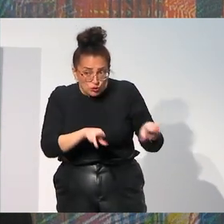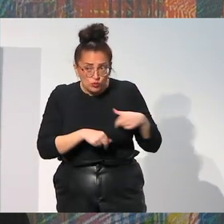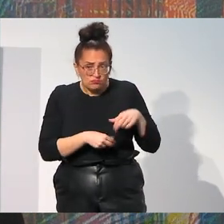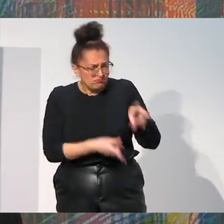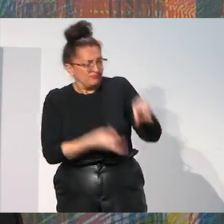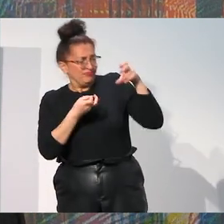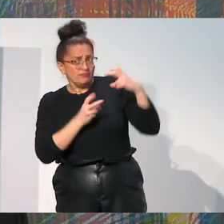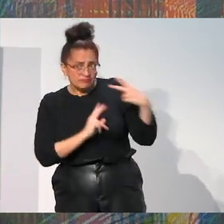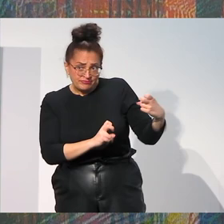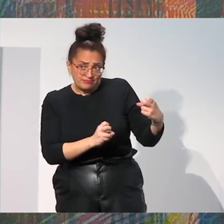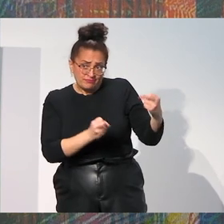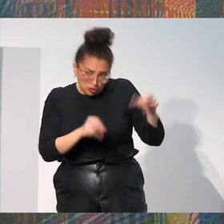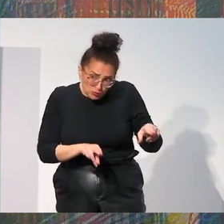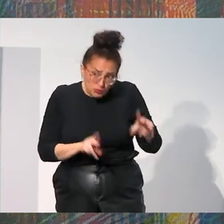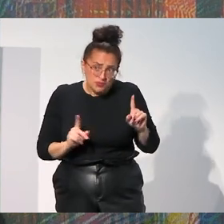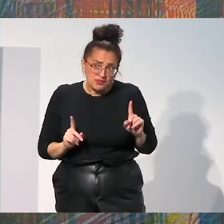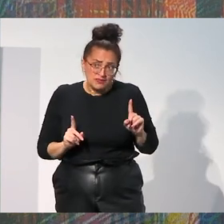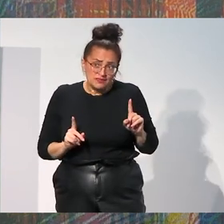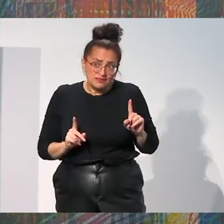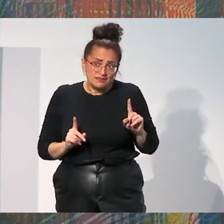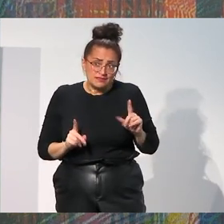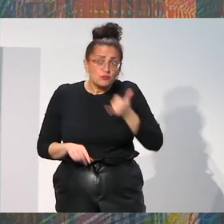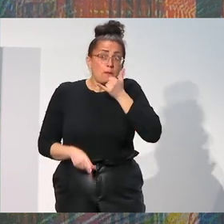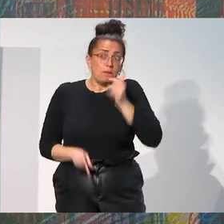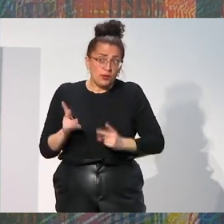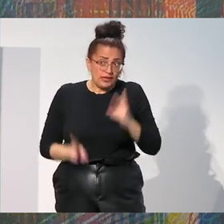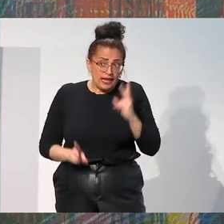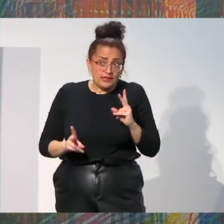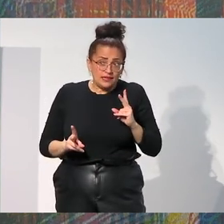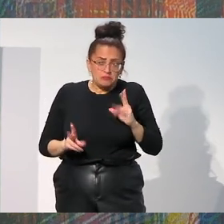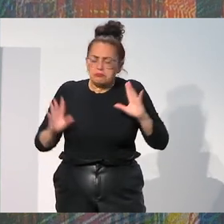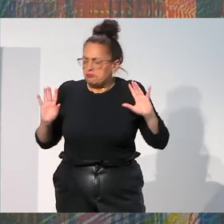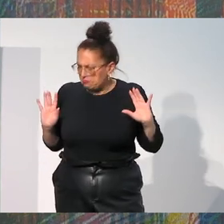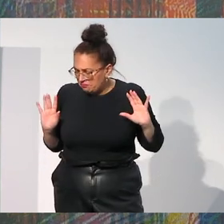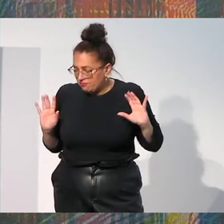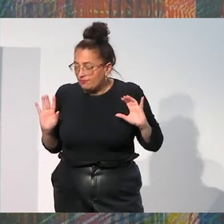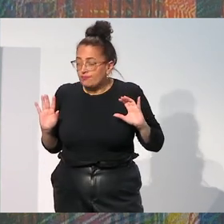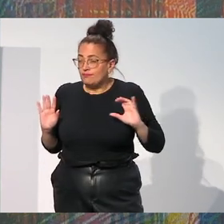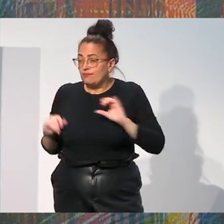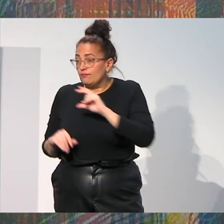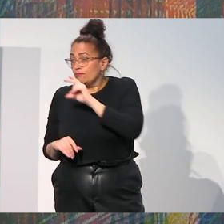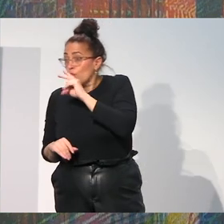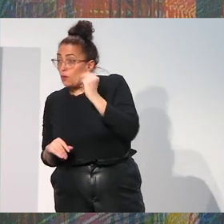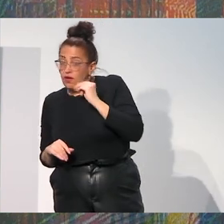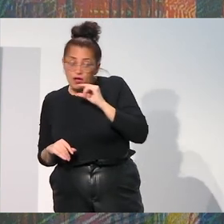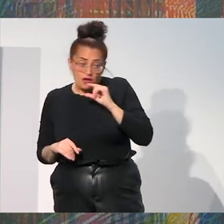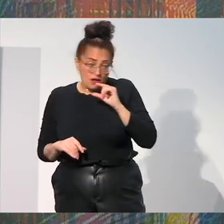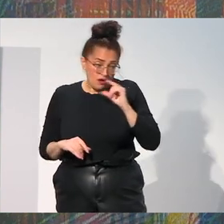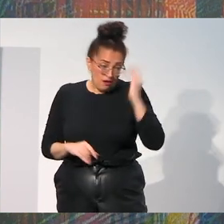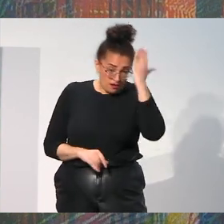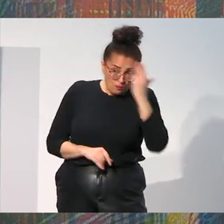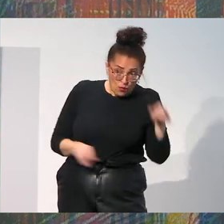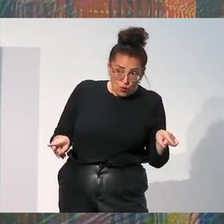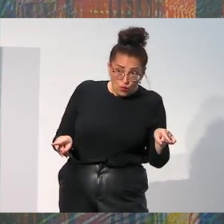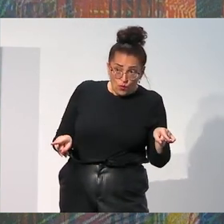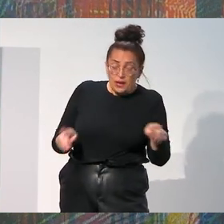etc. Ce qui est intéressant, c'est pas ça, c'est d'essayer de voir, c'est plutôt non pas l'alignement identitaire, mais il faut regarder ça comme